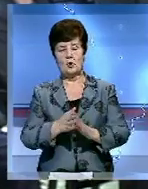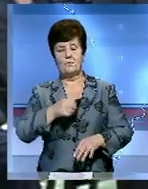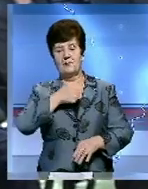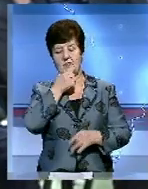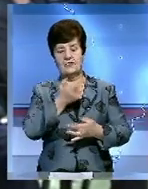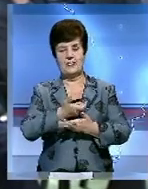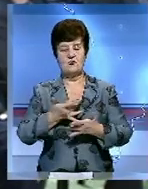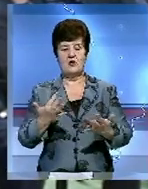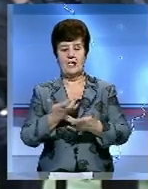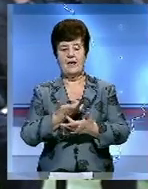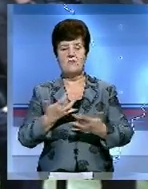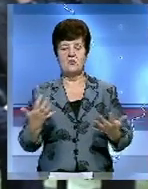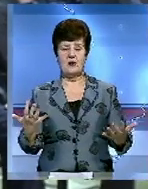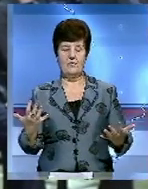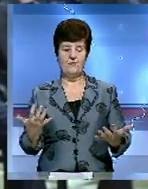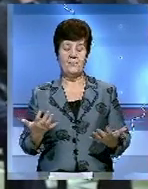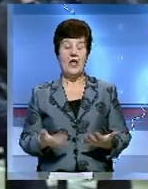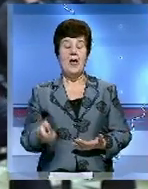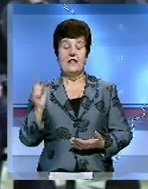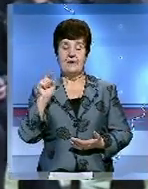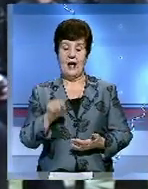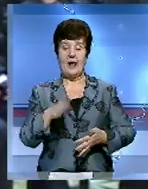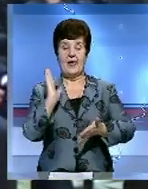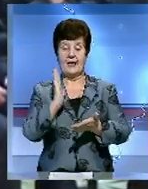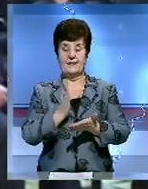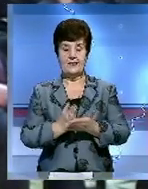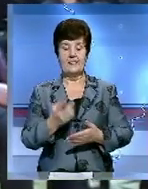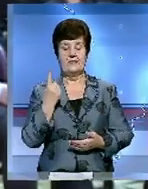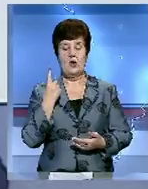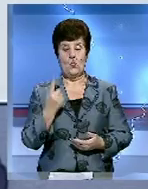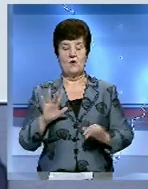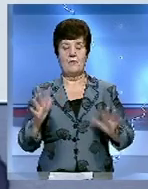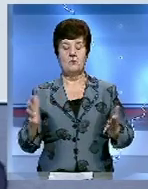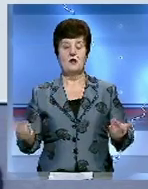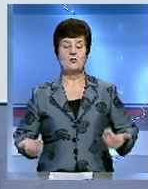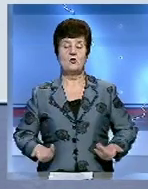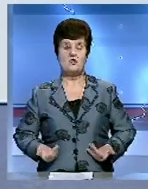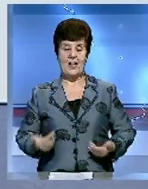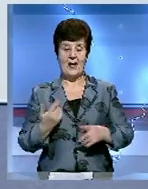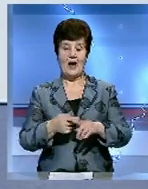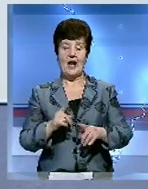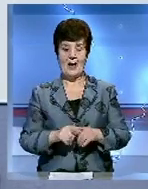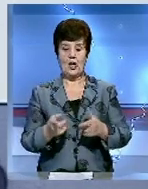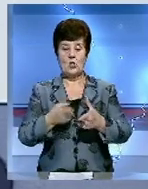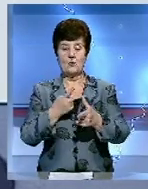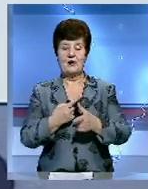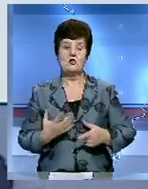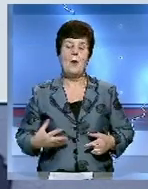etc. Dar există un fenomen social care ne unește pe toți